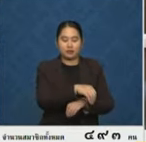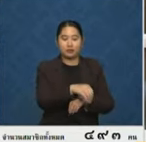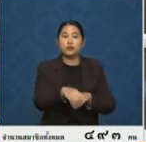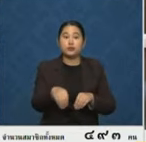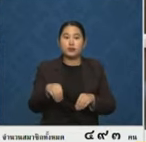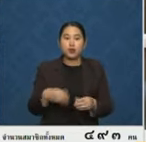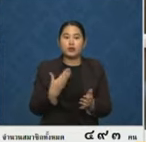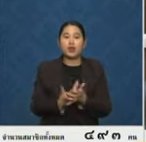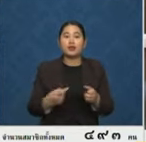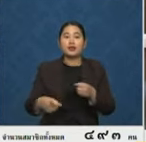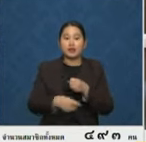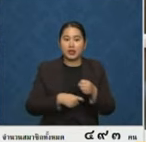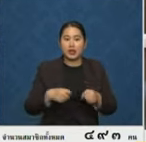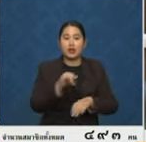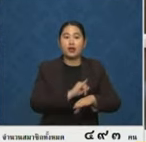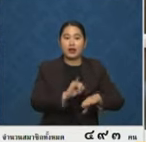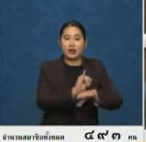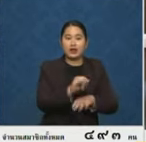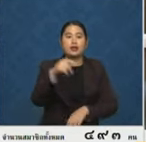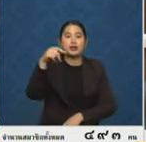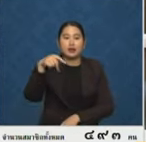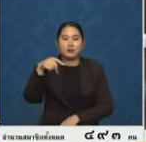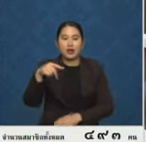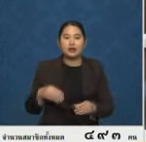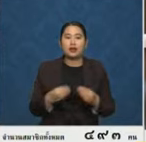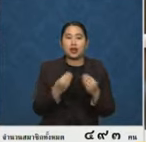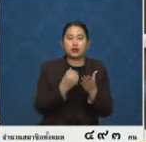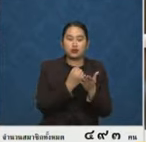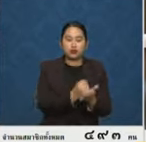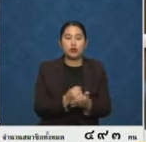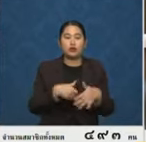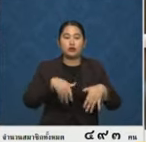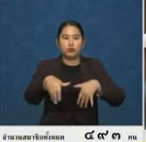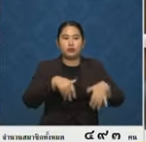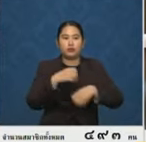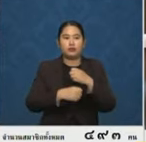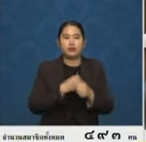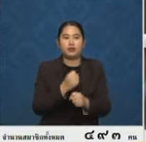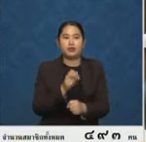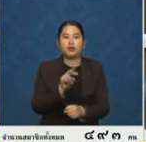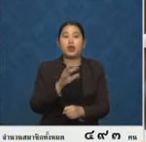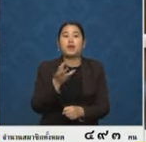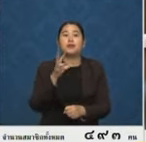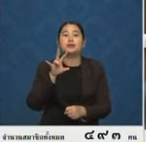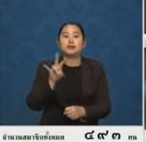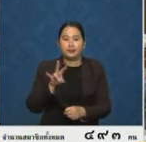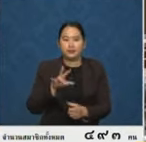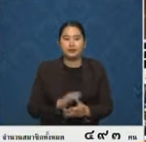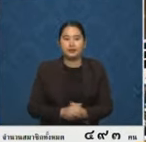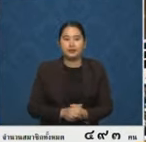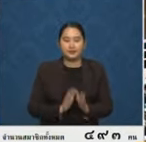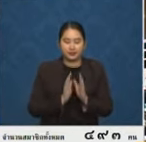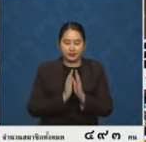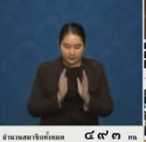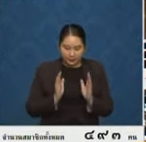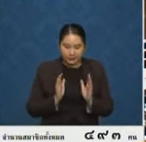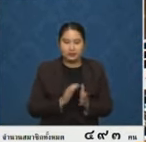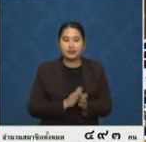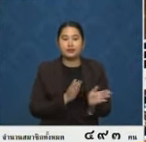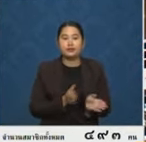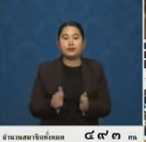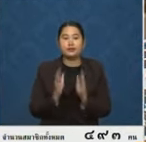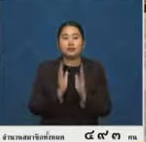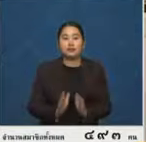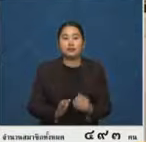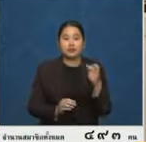ค่าเก็บเกี่ยวไล่ละ 1,000บาทให้กับพี่น้องในปี2567ด้วยค่ะขอบคุณค่ะ 2ท่านถัดไปนะครับท่าน